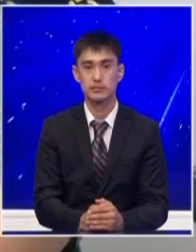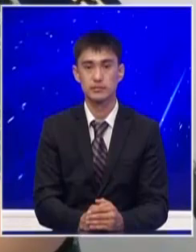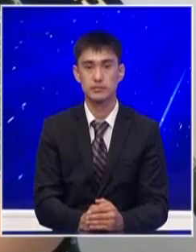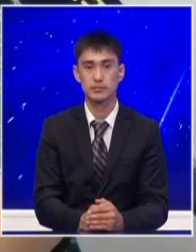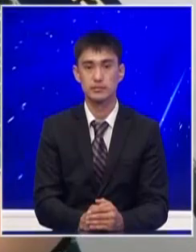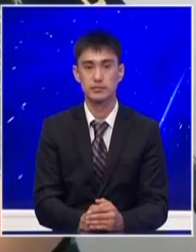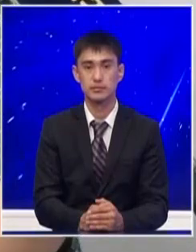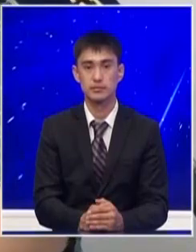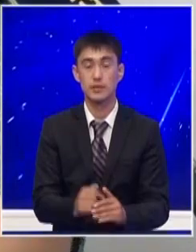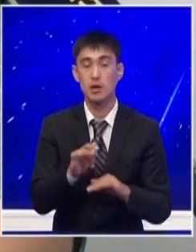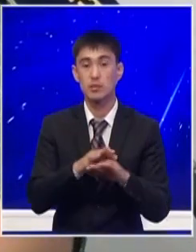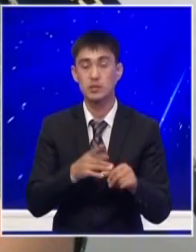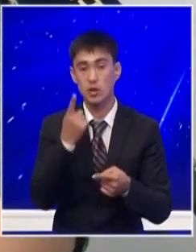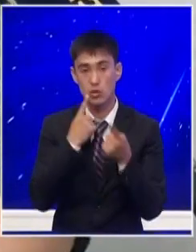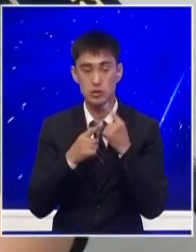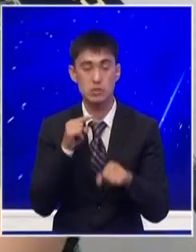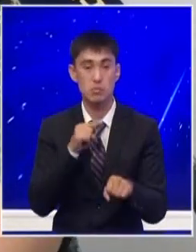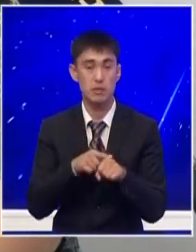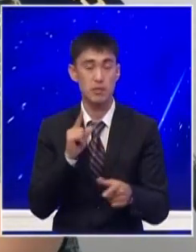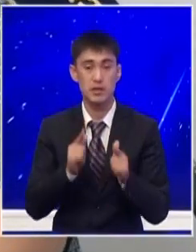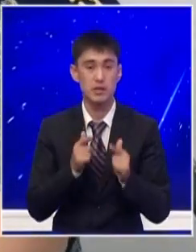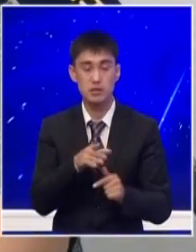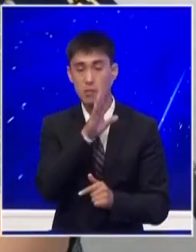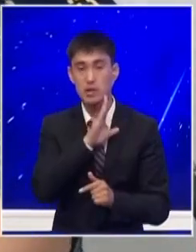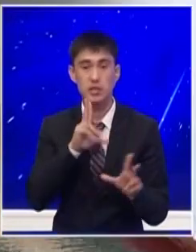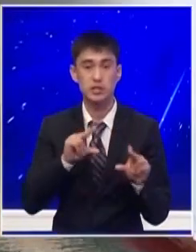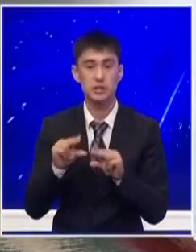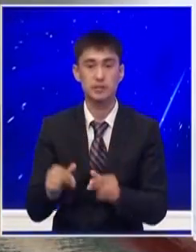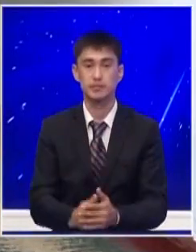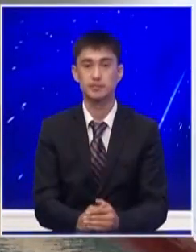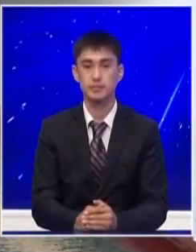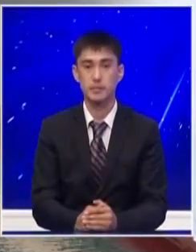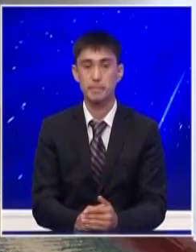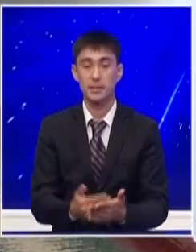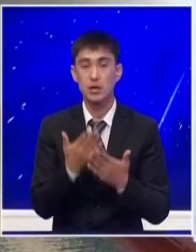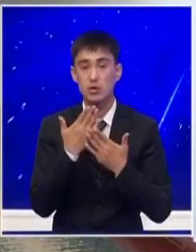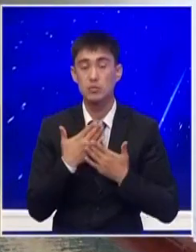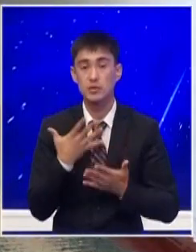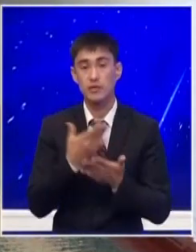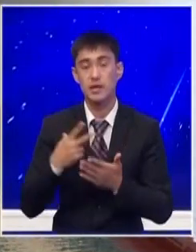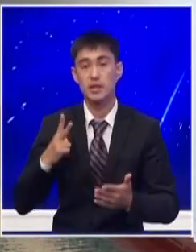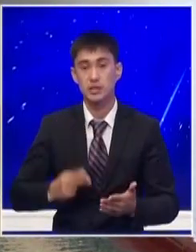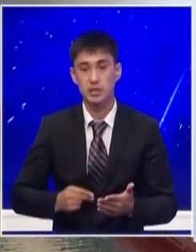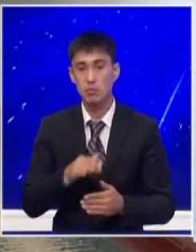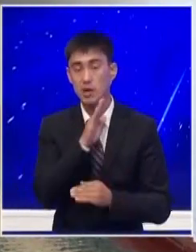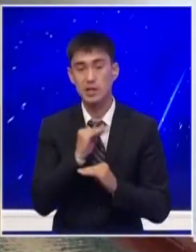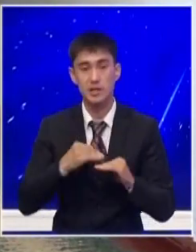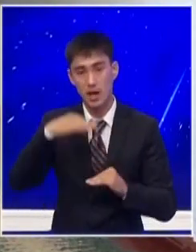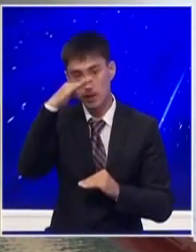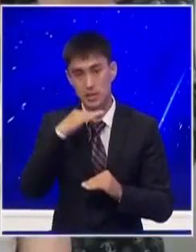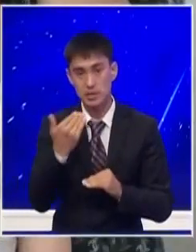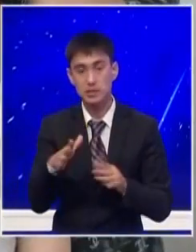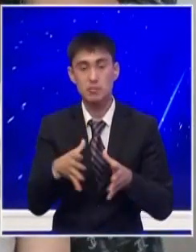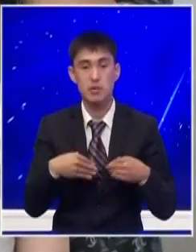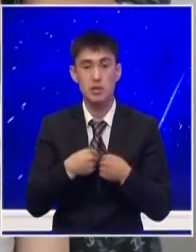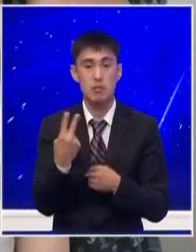Простите за слезы. Это от того, что я испытываю по-настоящему материнское счастье. Искренне любит своих дочерей и многодетный отец. К тому же